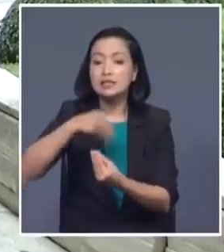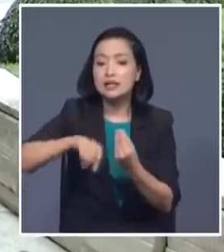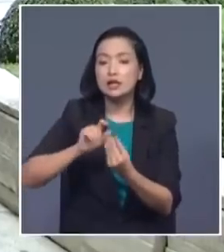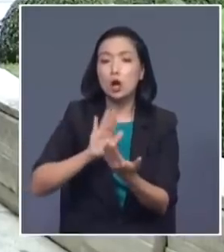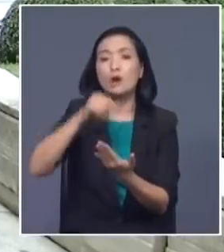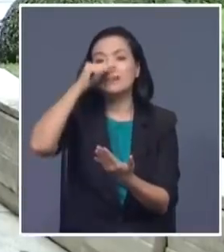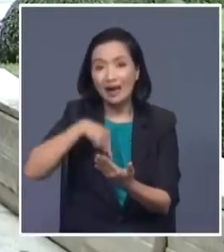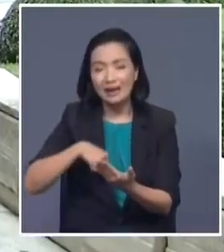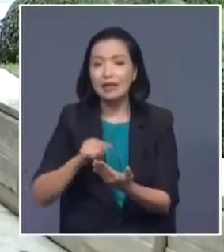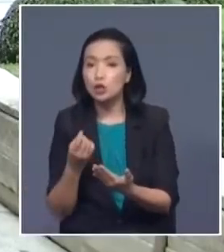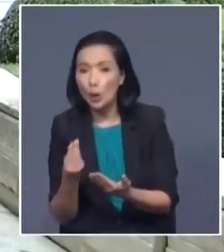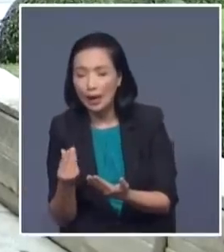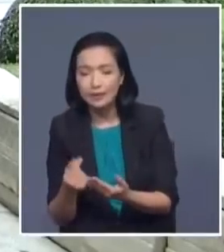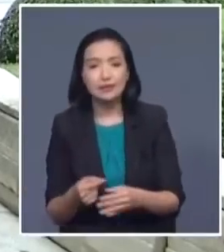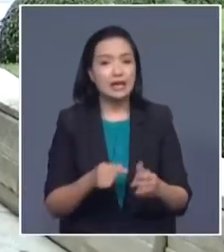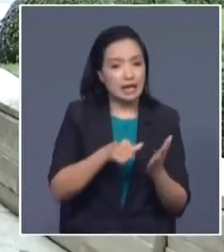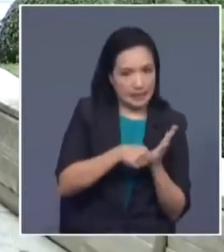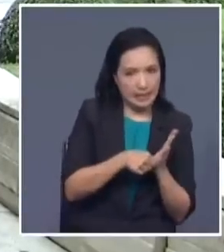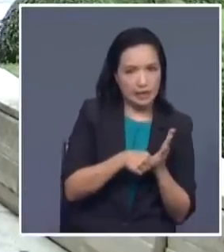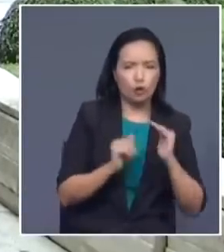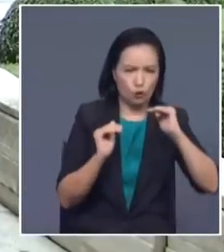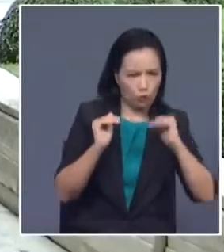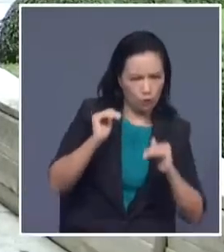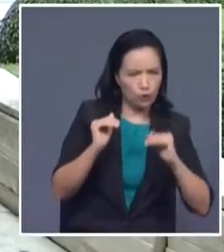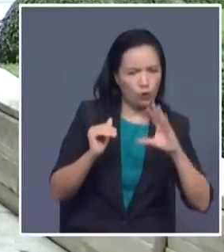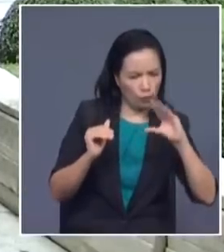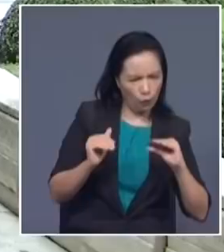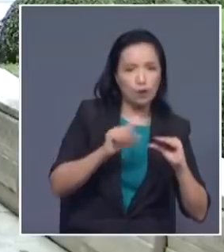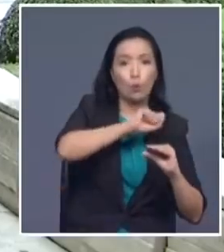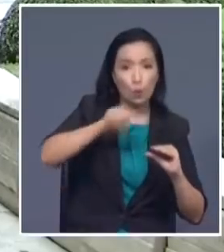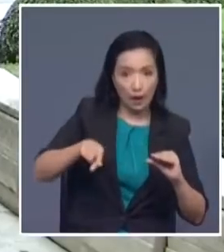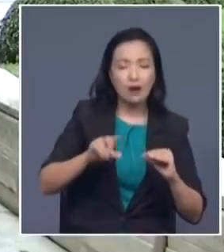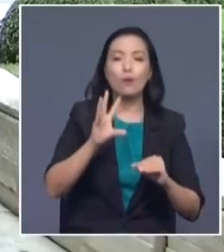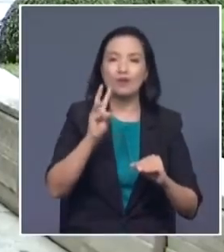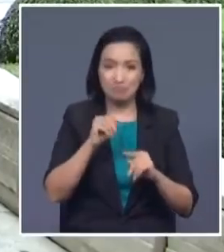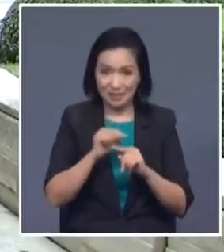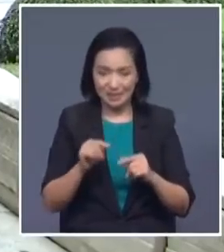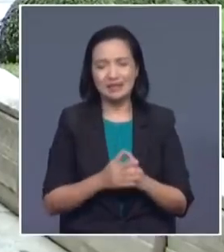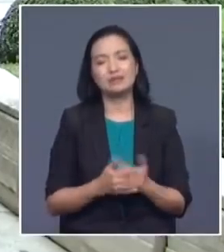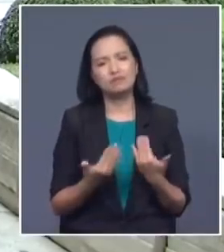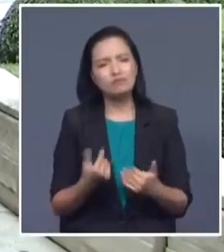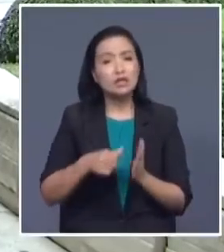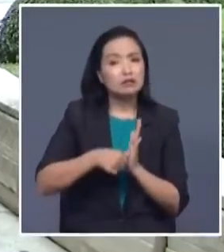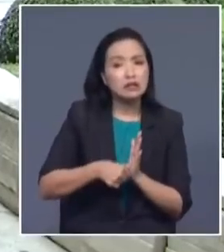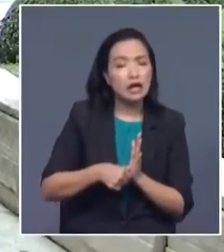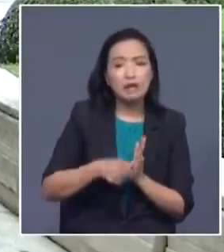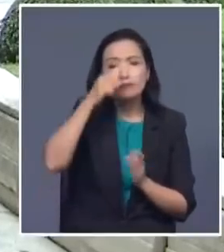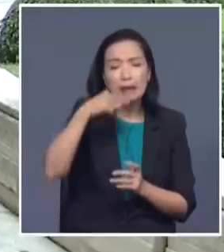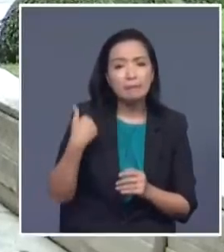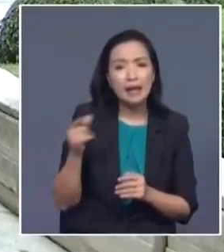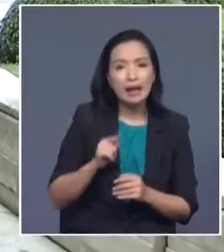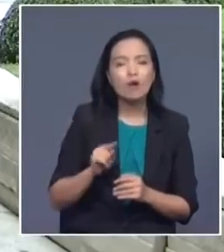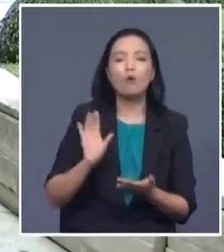เป็นภาระที่เกินตัวของภาครัฐและที่ผ่านมาหนี้สาธารณะที่เกิดขึ้นของเราก็จะเป็นผลมาจากการลงทุนในโครงสร้างพื้นฐ